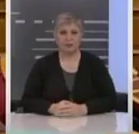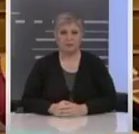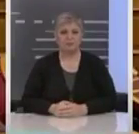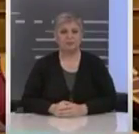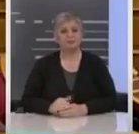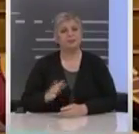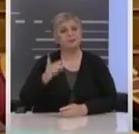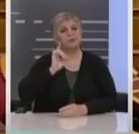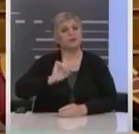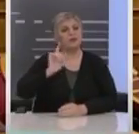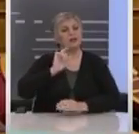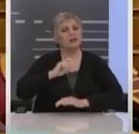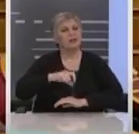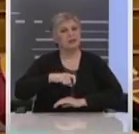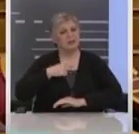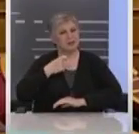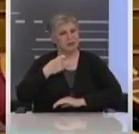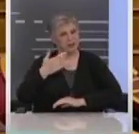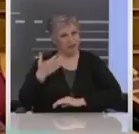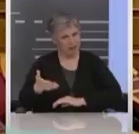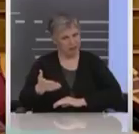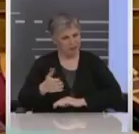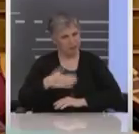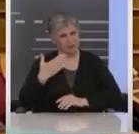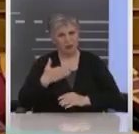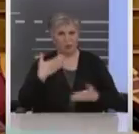Κυρίες και κύριοι συνάδελφοι, κλείνω λοιπόν